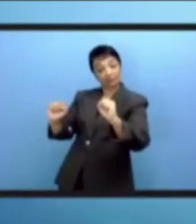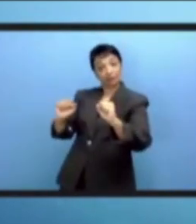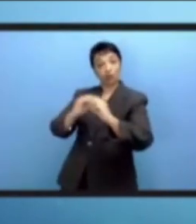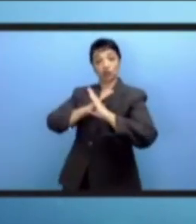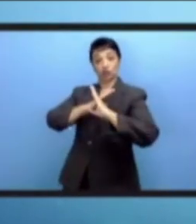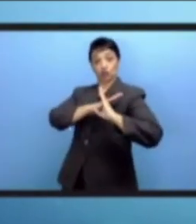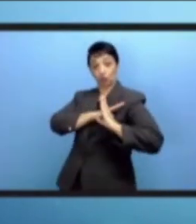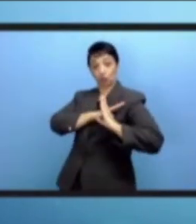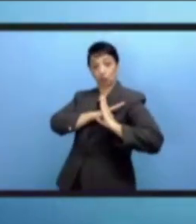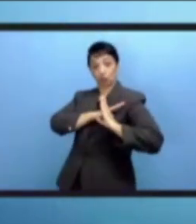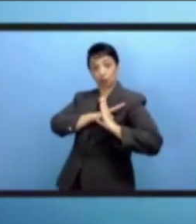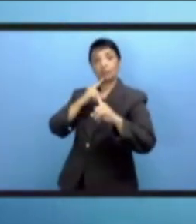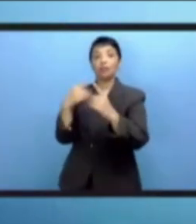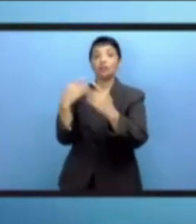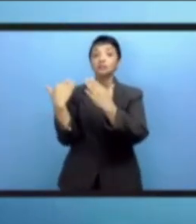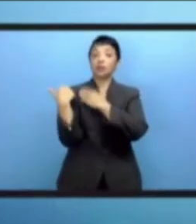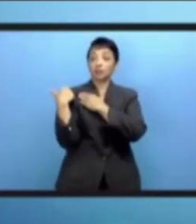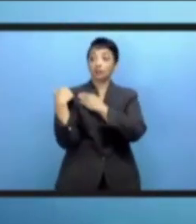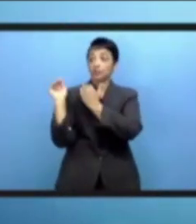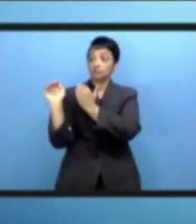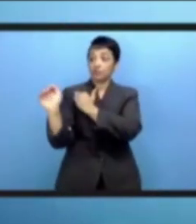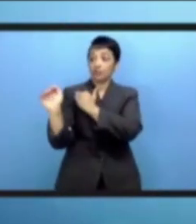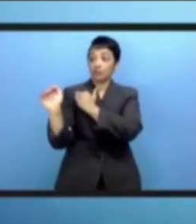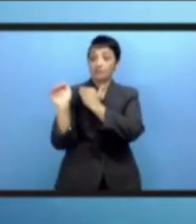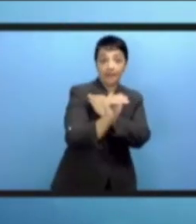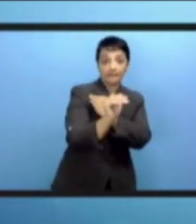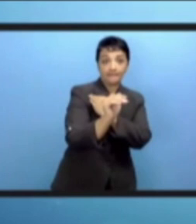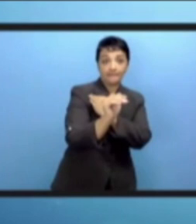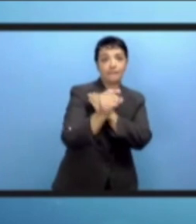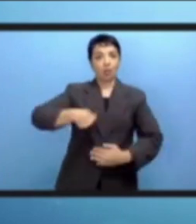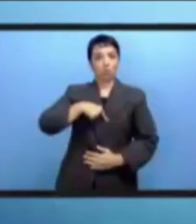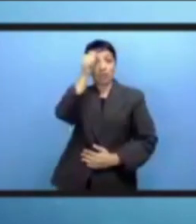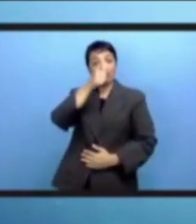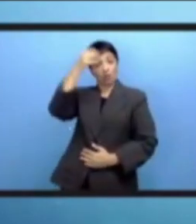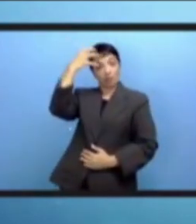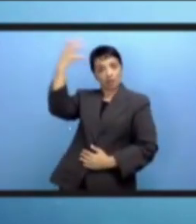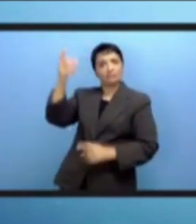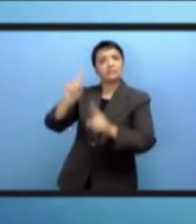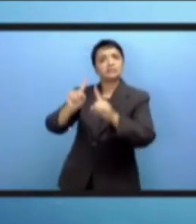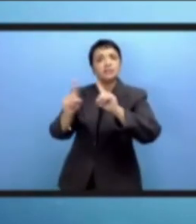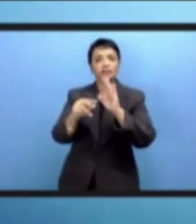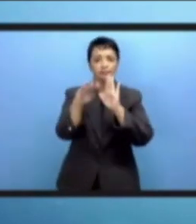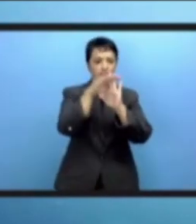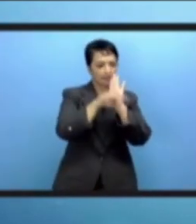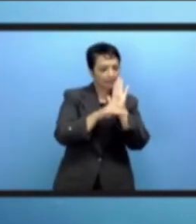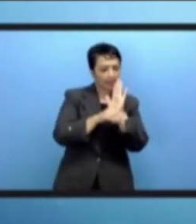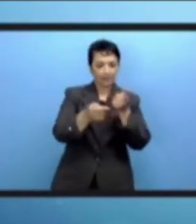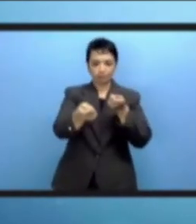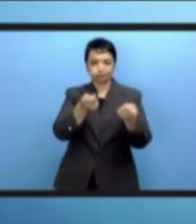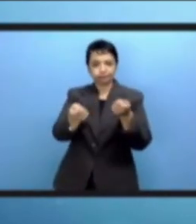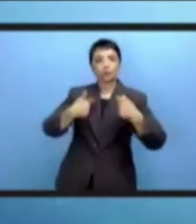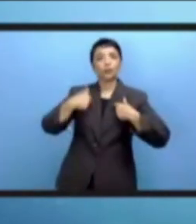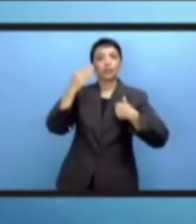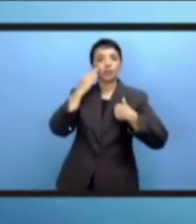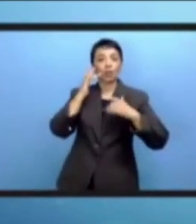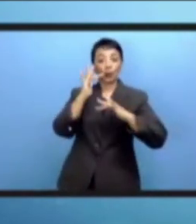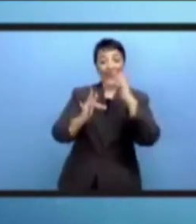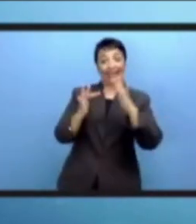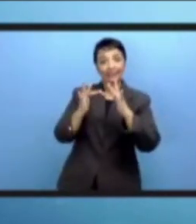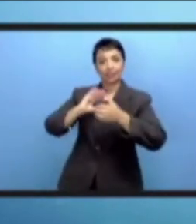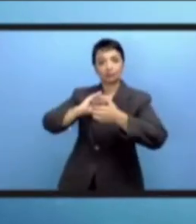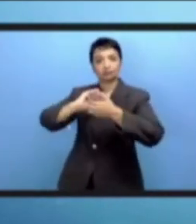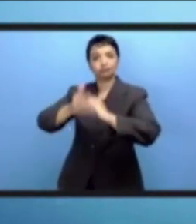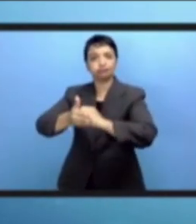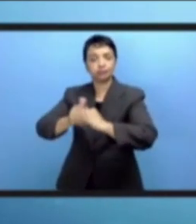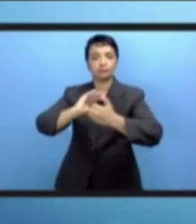нашей стране. Мы повышаем подотчетность, обеспечиваем безопасность, и